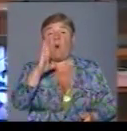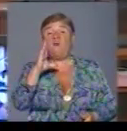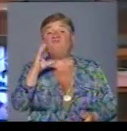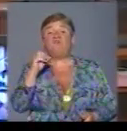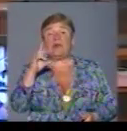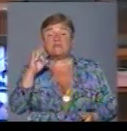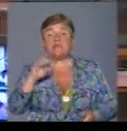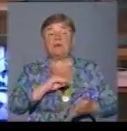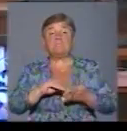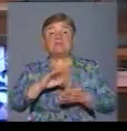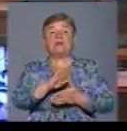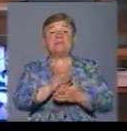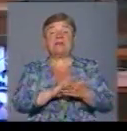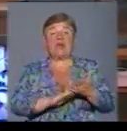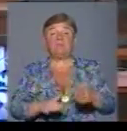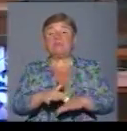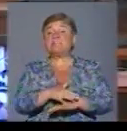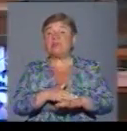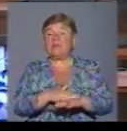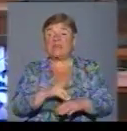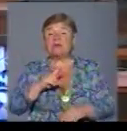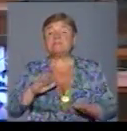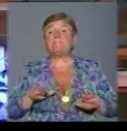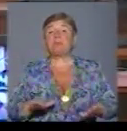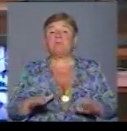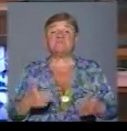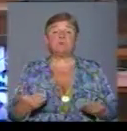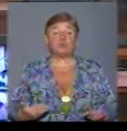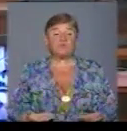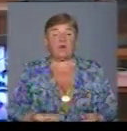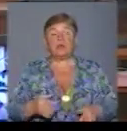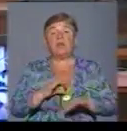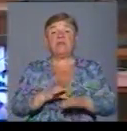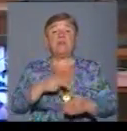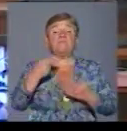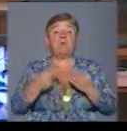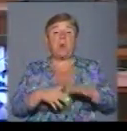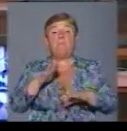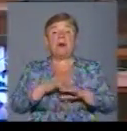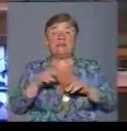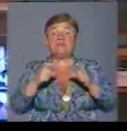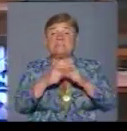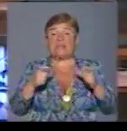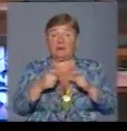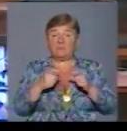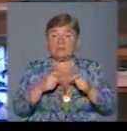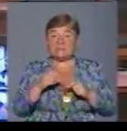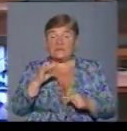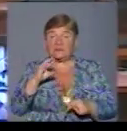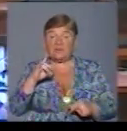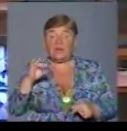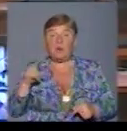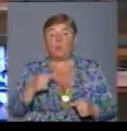написати заяву в органи соцзахисту населення за місцем проживання та подати довідку про банківські реквізити. Там також можна дізнатися